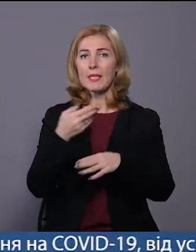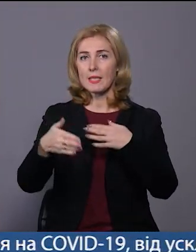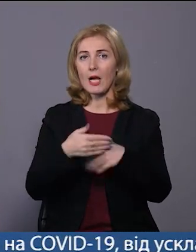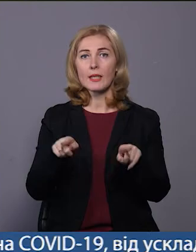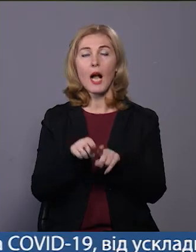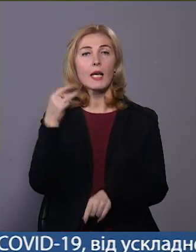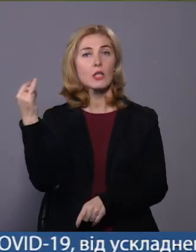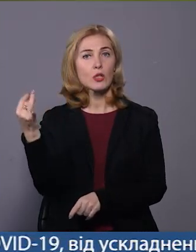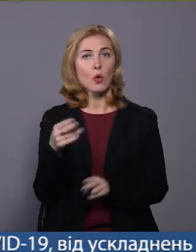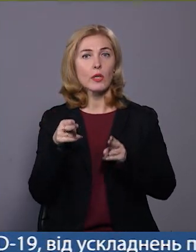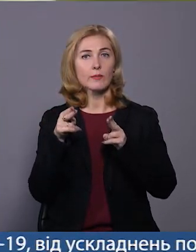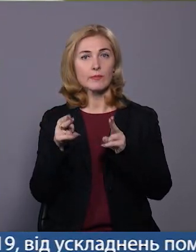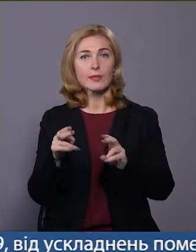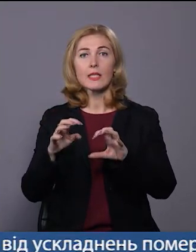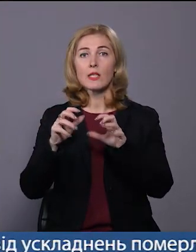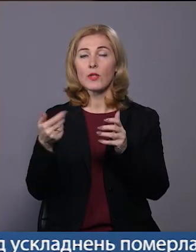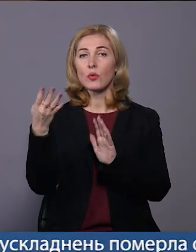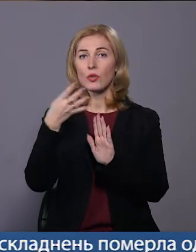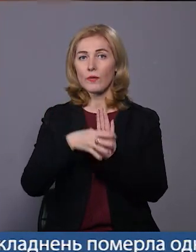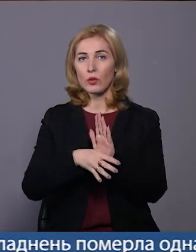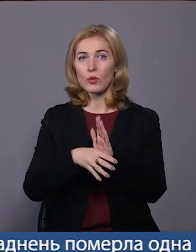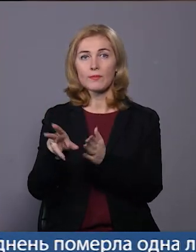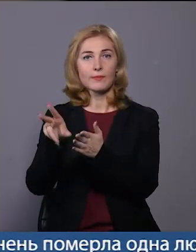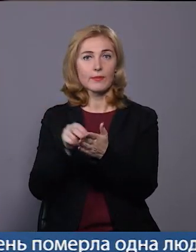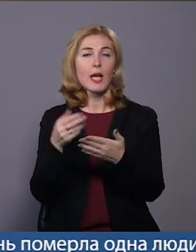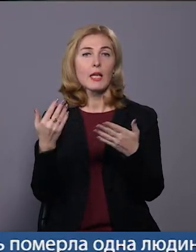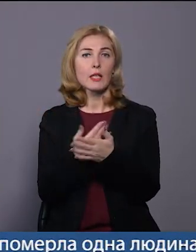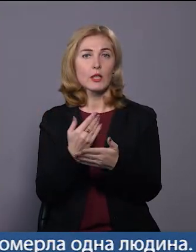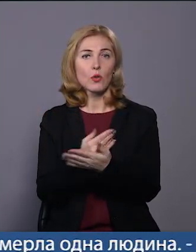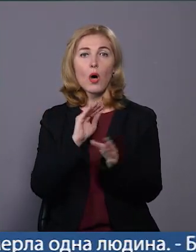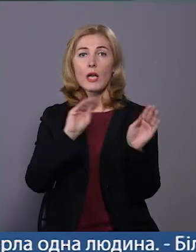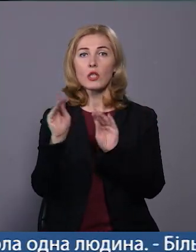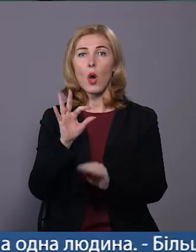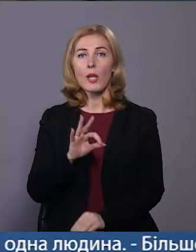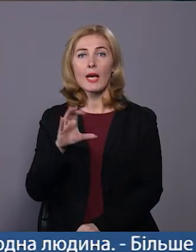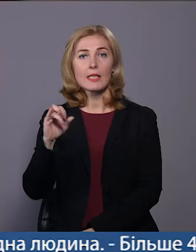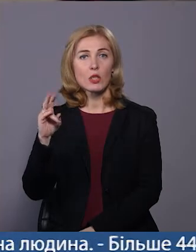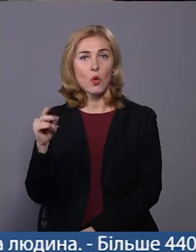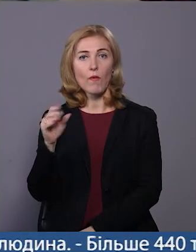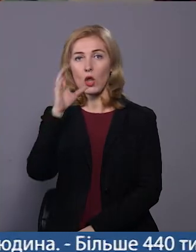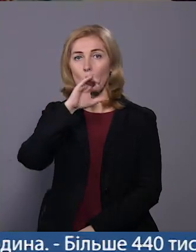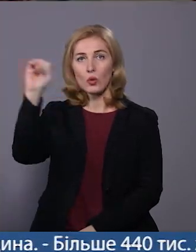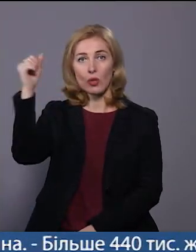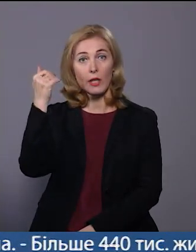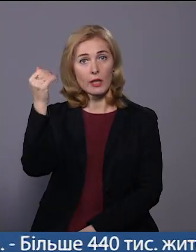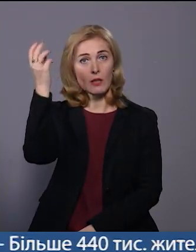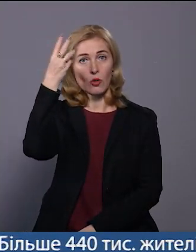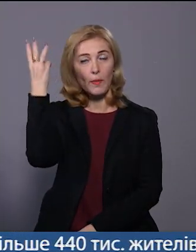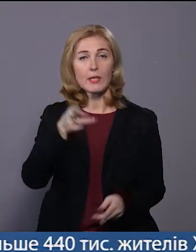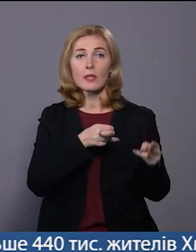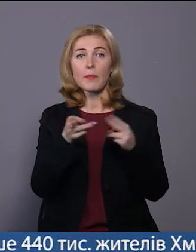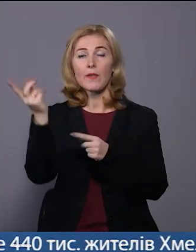історію кримінального українського світу 90-х змальовує стрічка режисера Олега Сенцова «Носоріг». Її до Хмельницького привіз